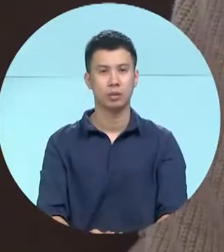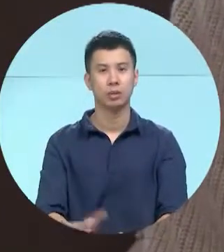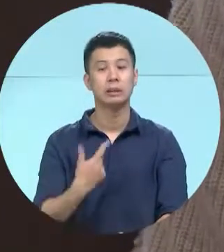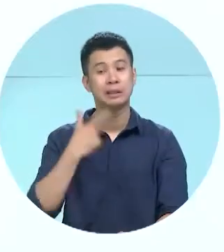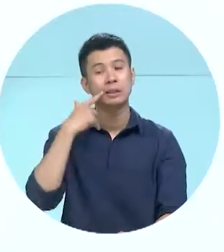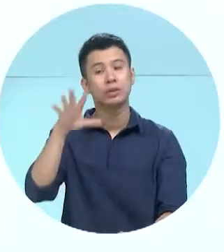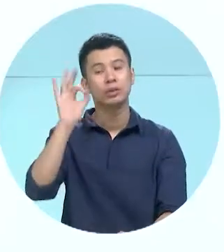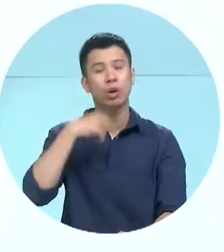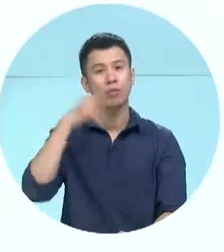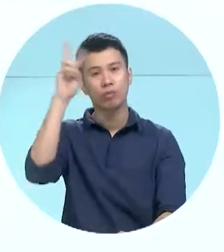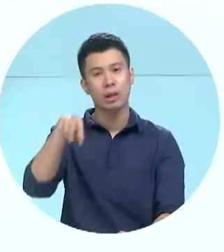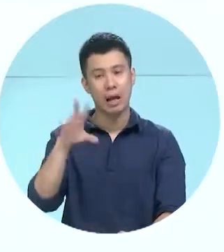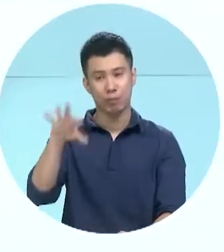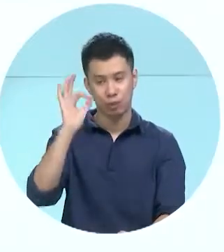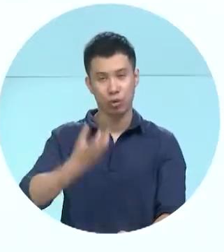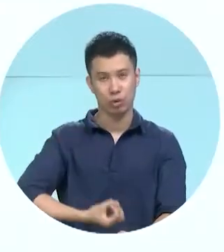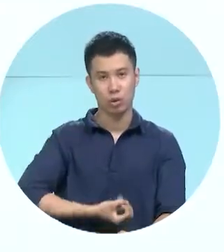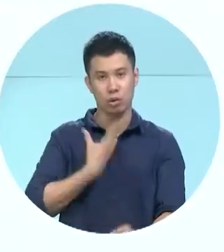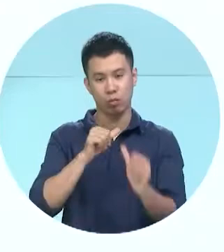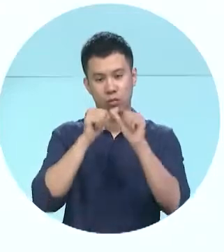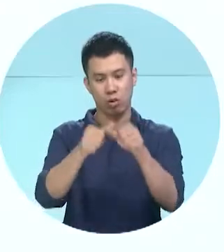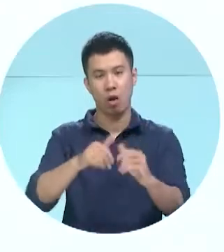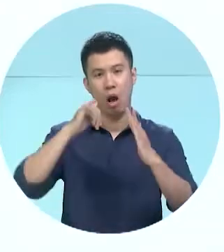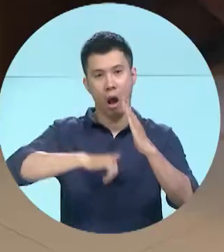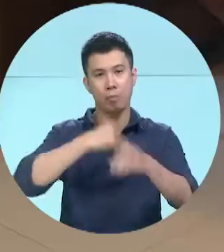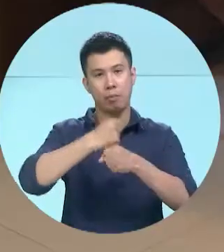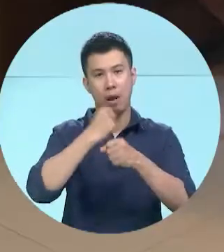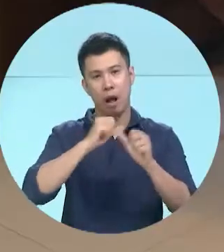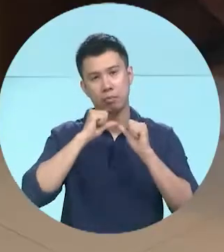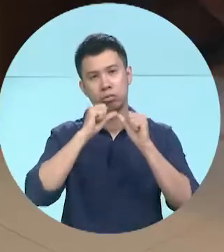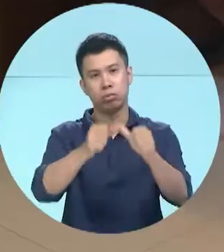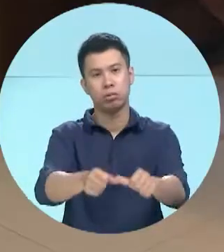Họ chọn Việt Nam là nơi để sinh sống và làm việc trong nhiều năm qua.